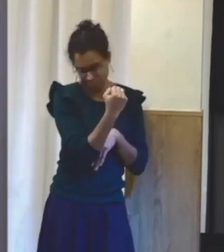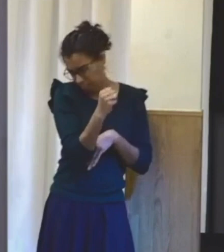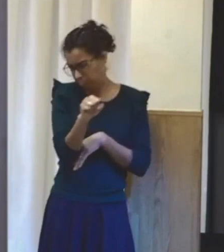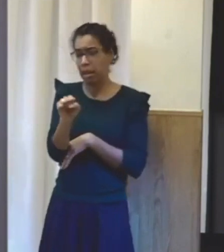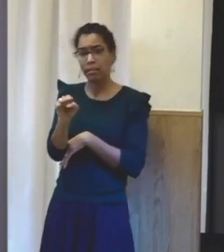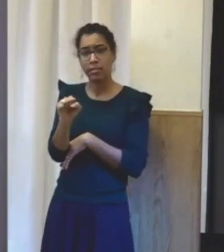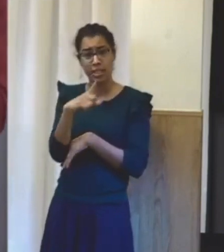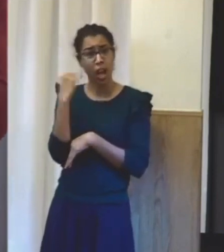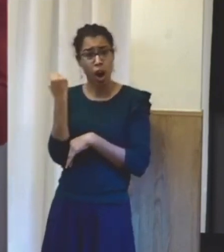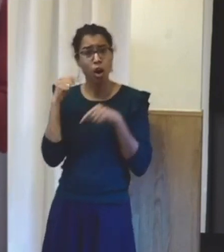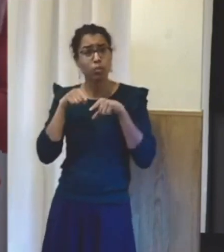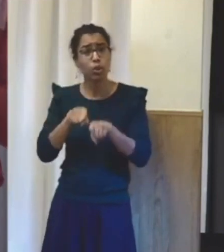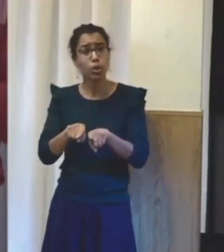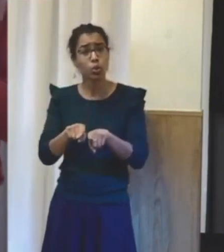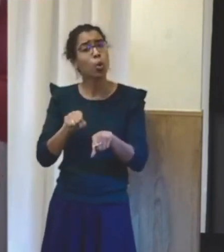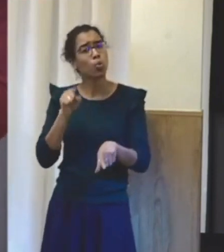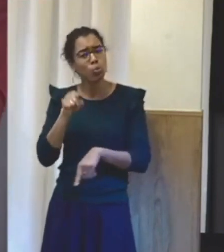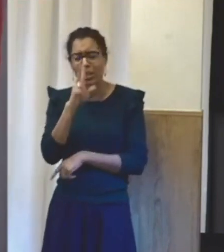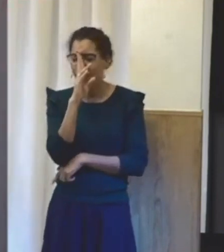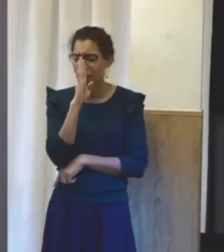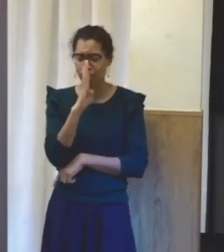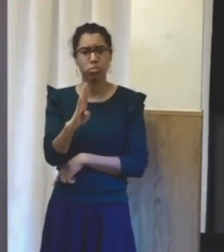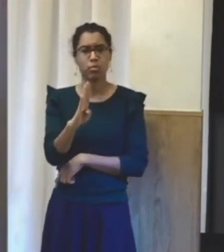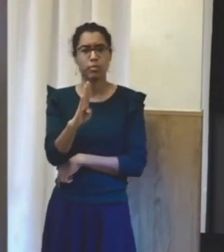était un homme juste, il était intègre.